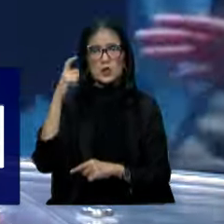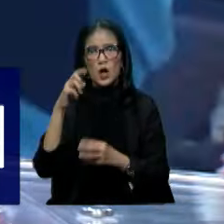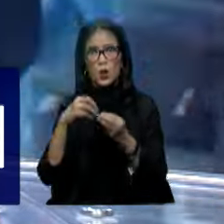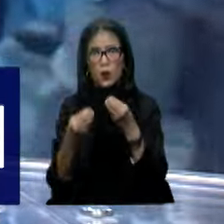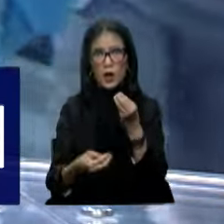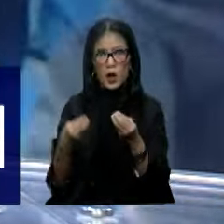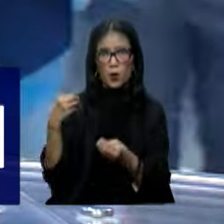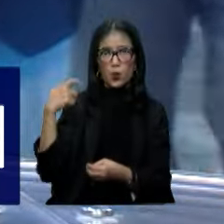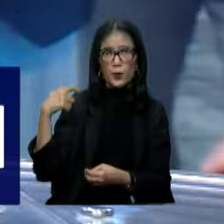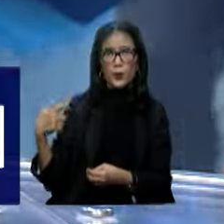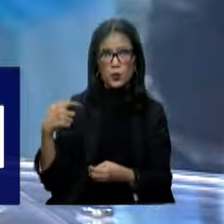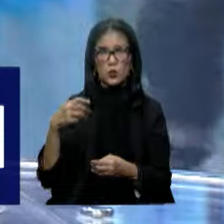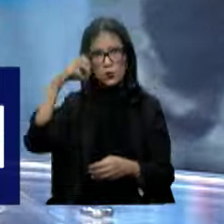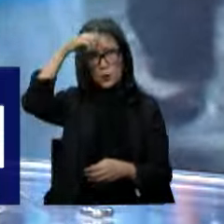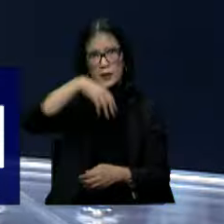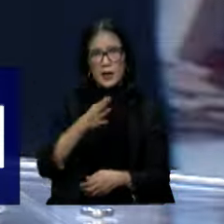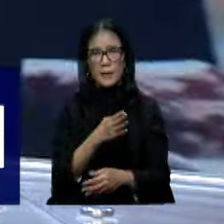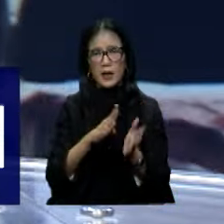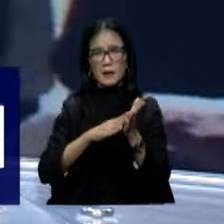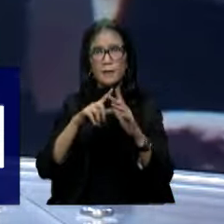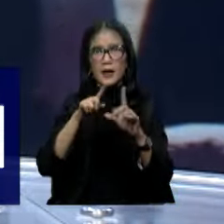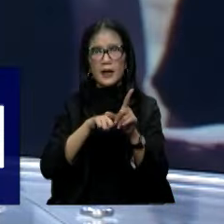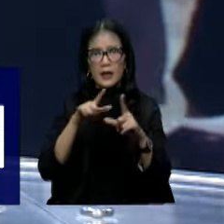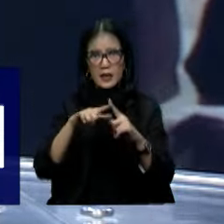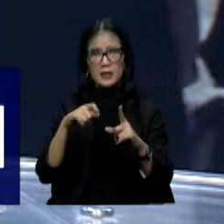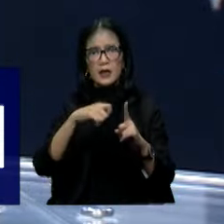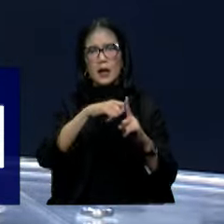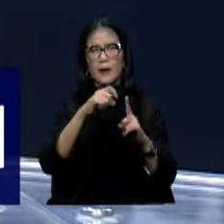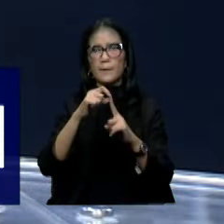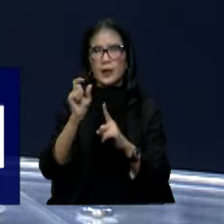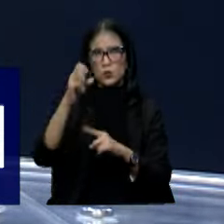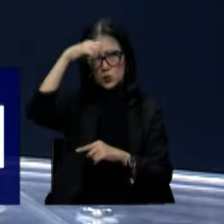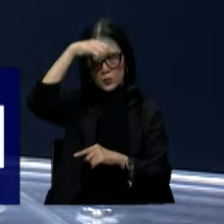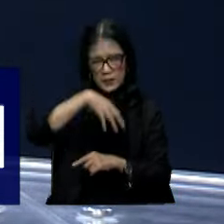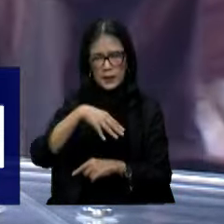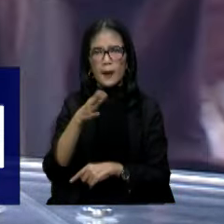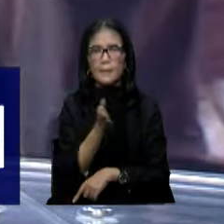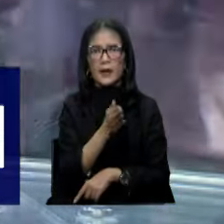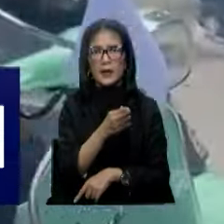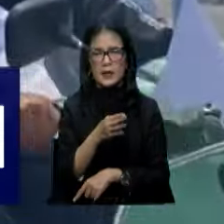dan Fasko, resmi mendaftar ke Komisi Pemilihan Umum Sumatera Barat di Kota Padang.